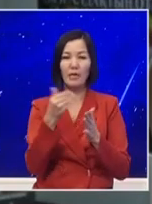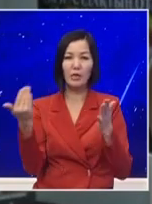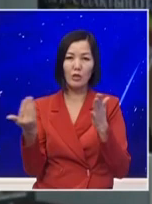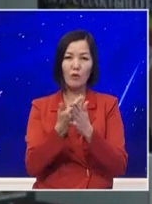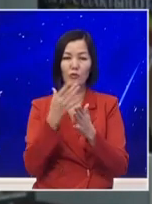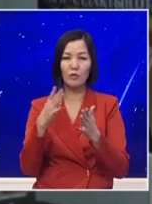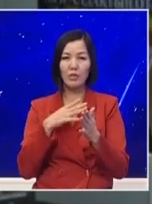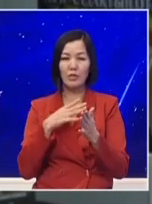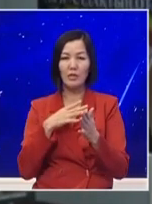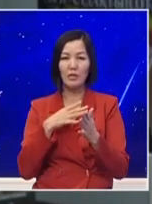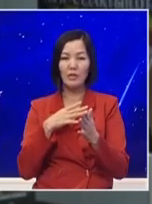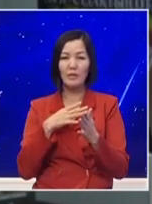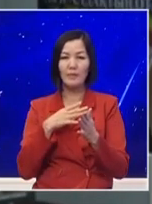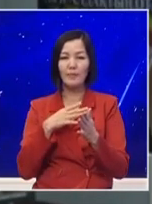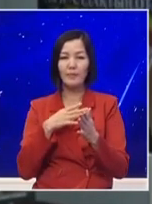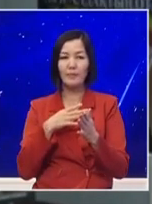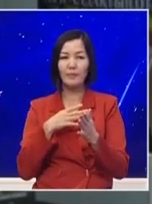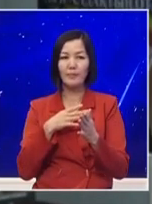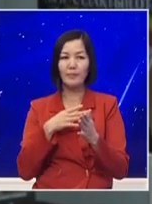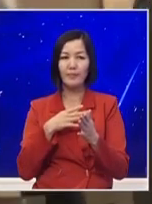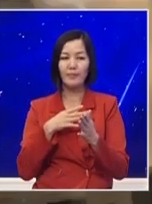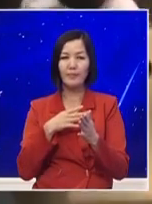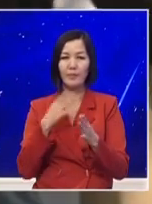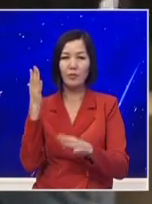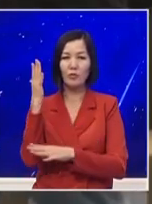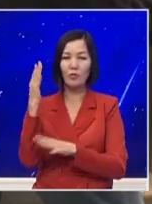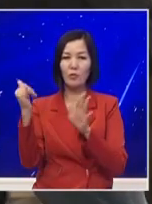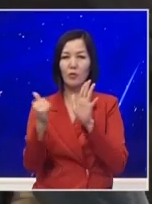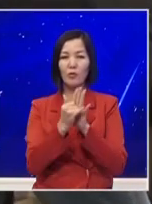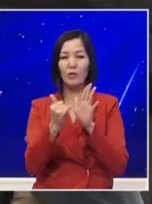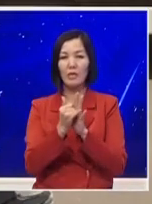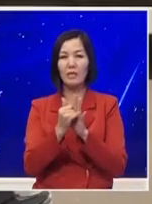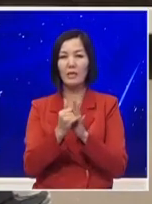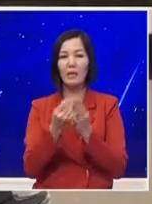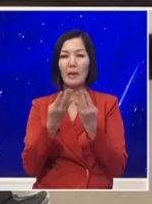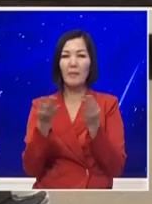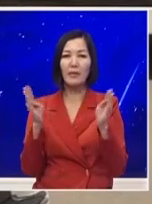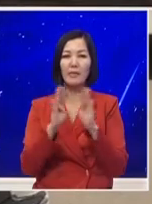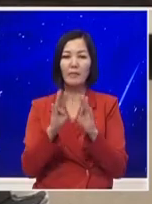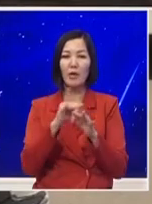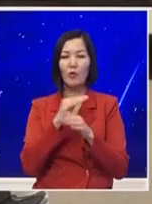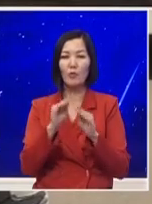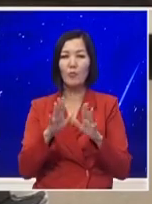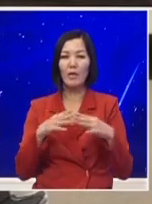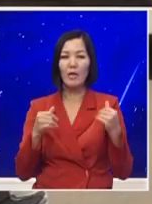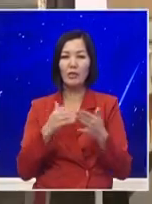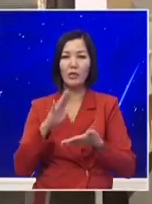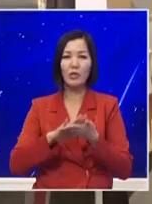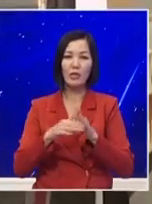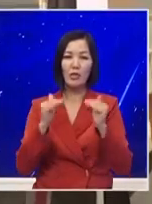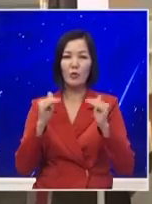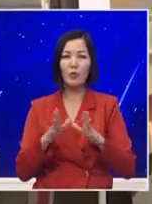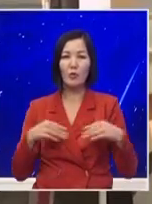жаңағы бетоннан жаңа бағандар орнатылды. Пандемияға байланысты бұл кентте де көп балалы және әлеуметтік жағдайы